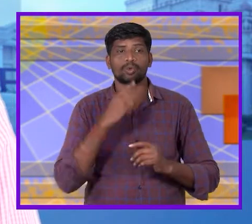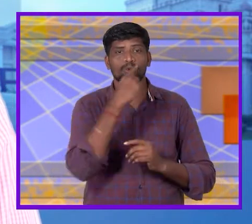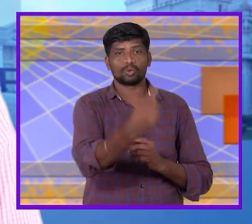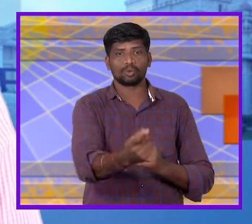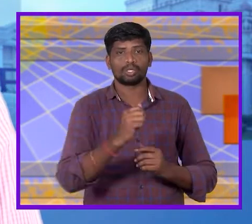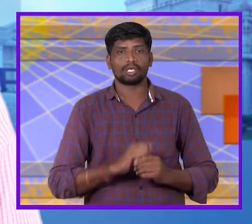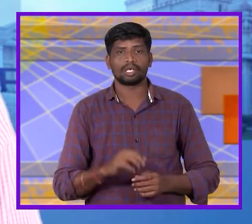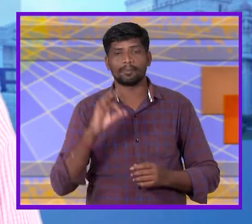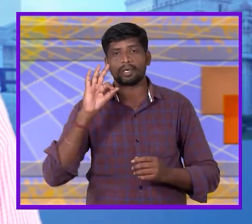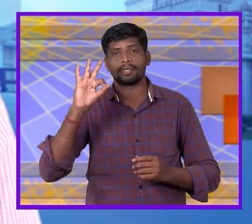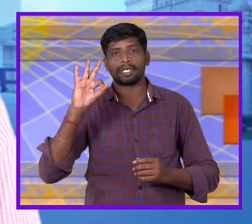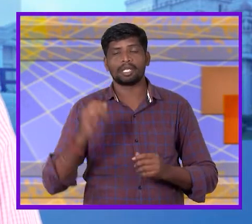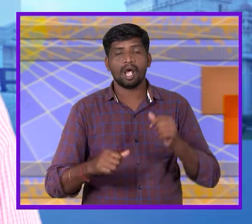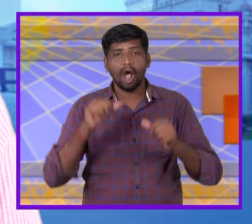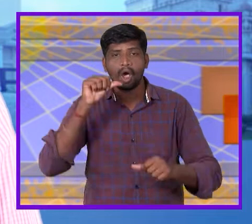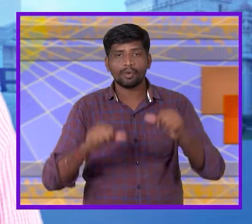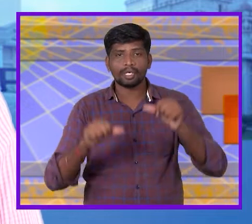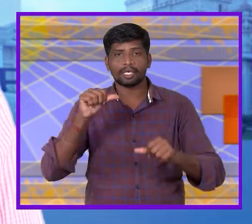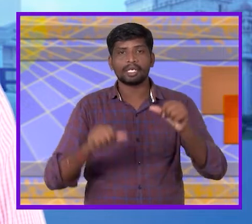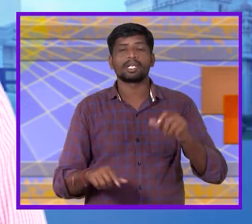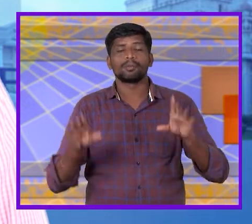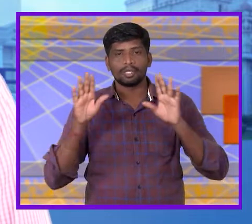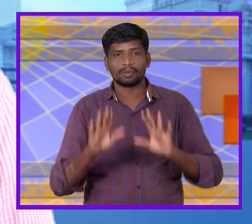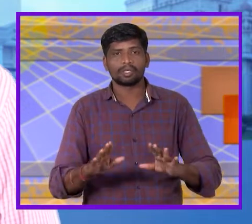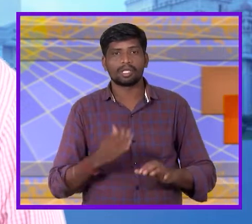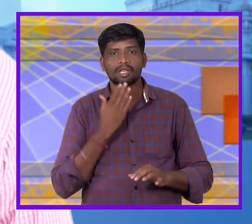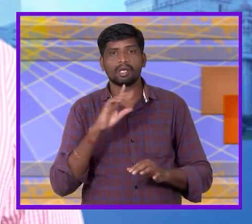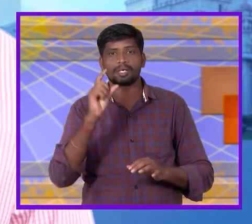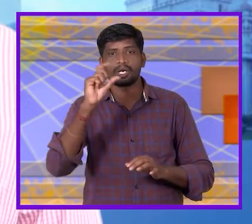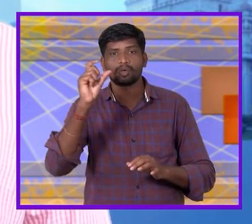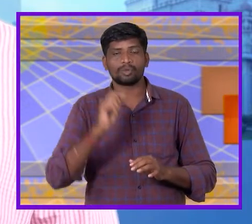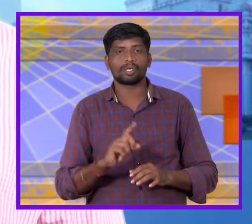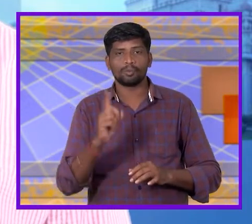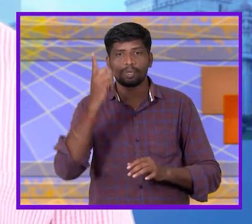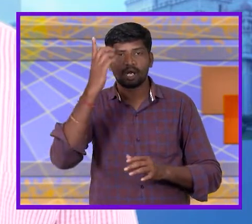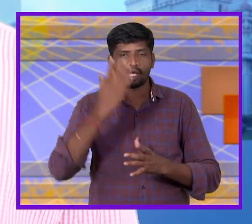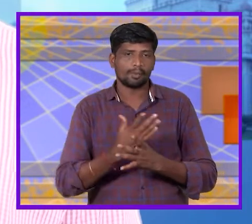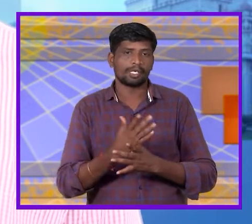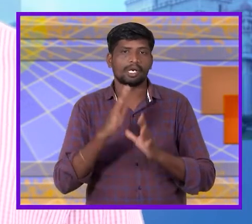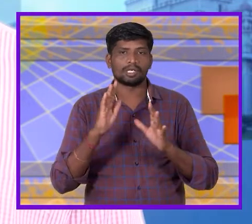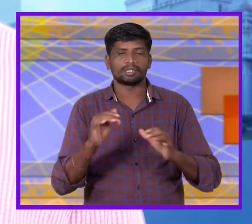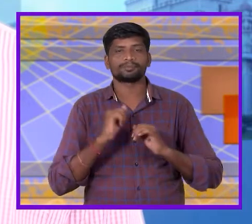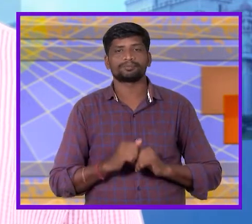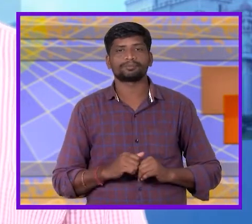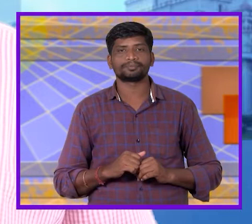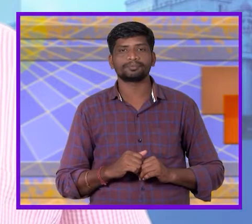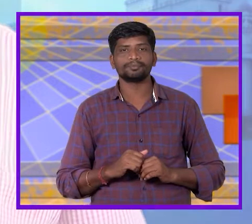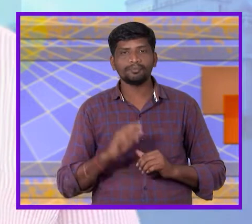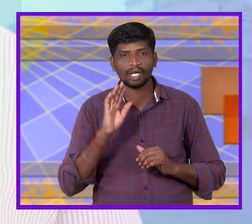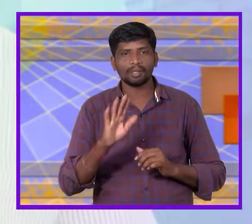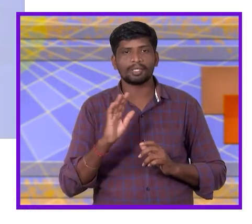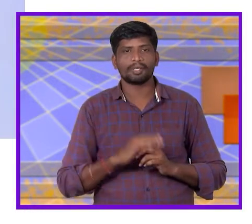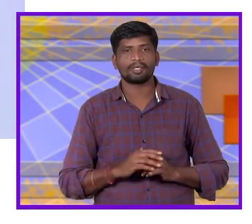விதத்தில் மிகப்பெரிய ஆய்வுகளை மேற்கொள்வதுதான் நம்முடைய தமிழ் பல்கலைக்கழகத்தினுடைய தலையாய பணியாக இருக்கிறது. அது